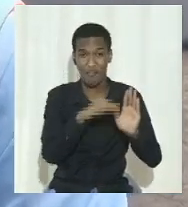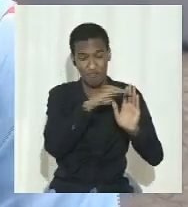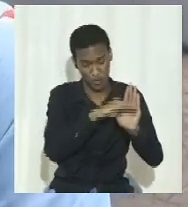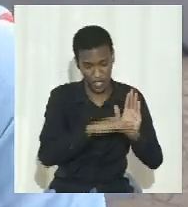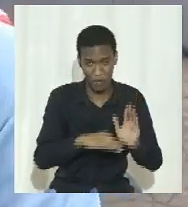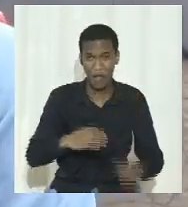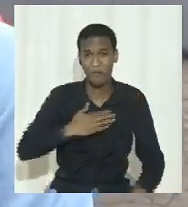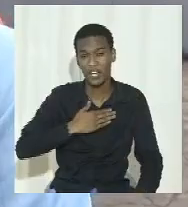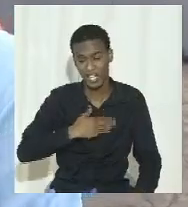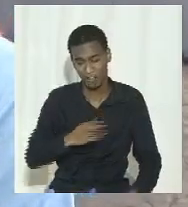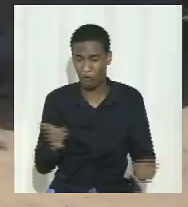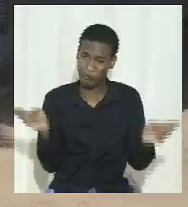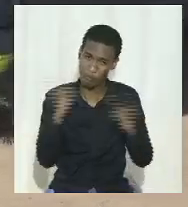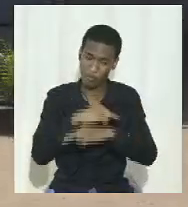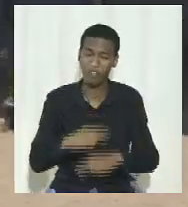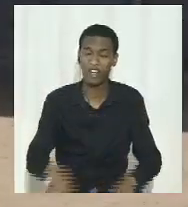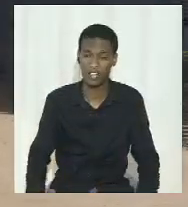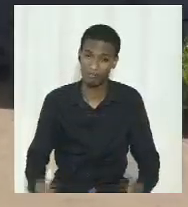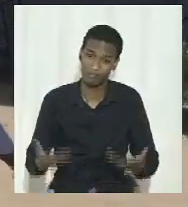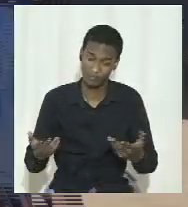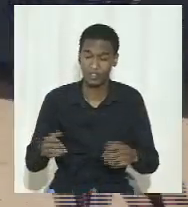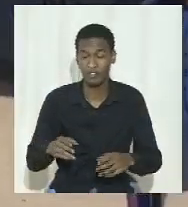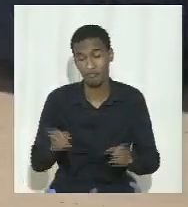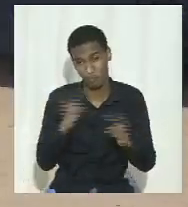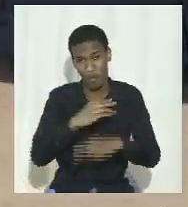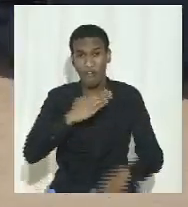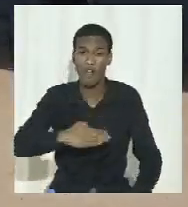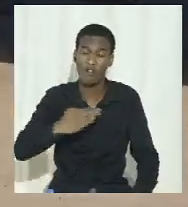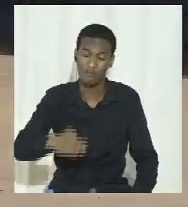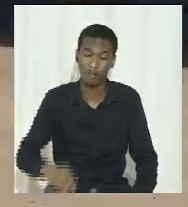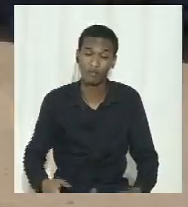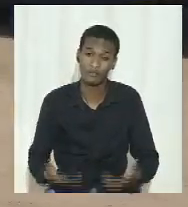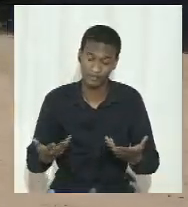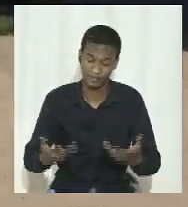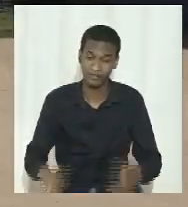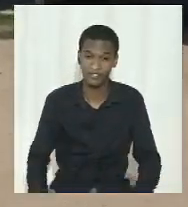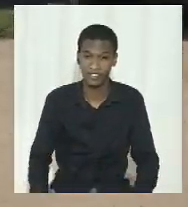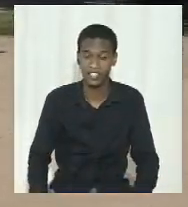amin'le fotoana. Tsikaritra tamin'ity androany ity fa saika